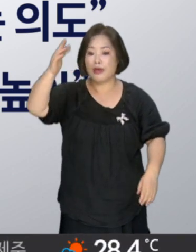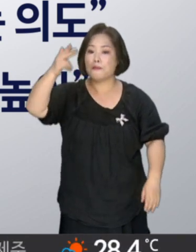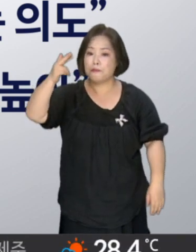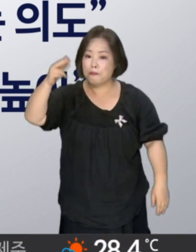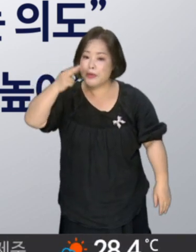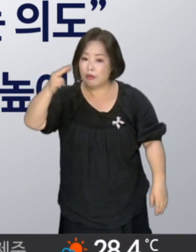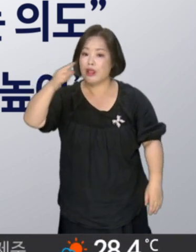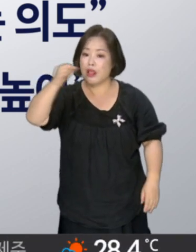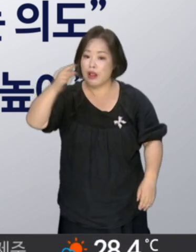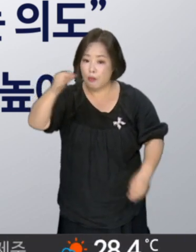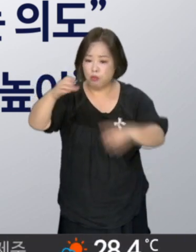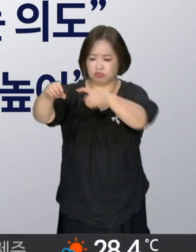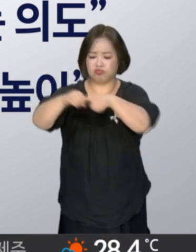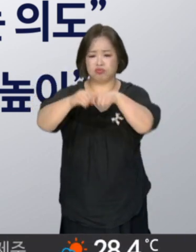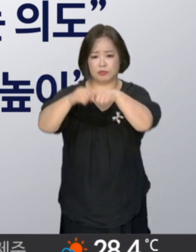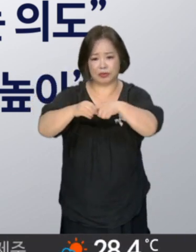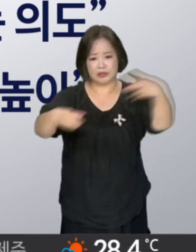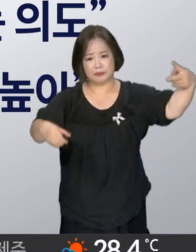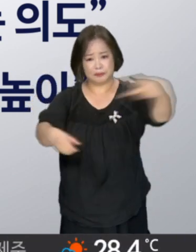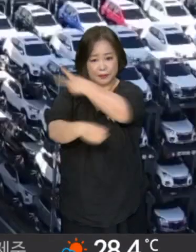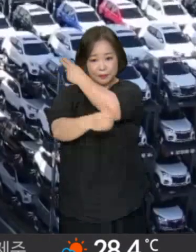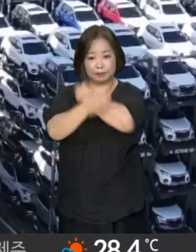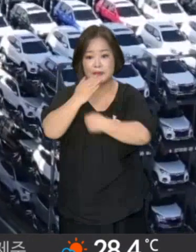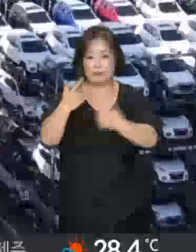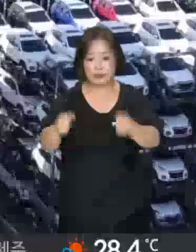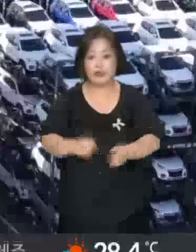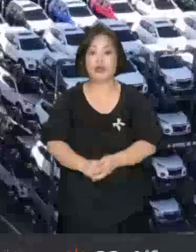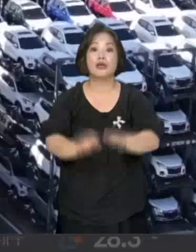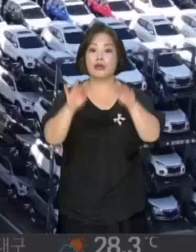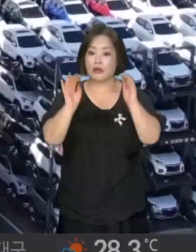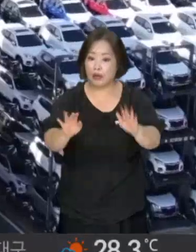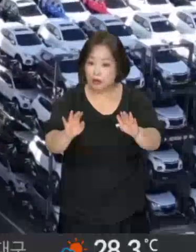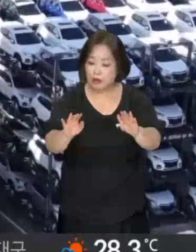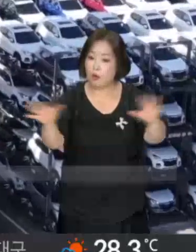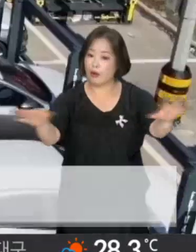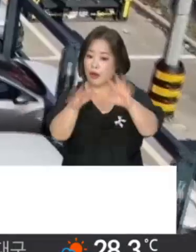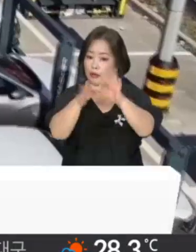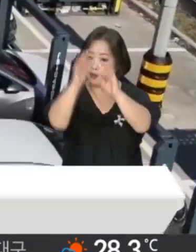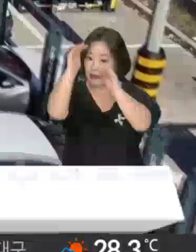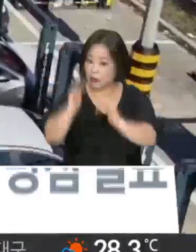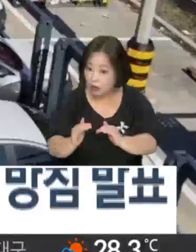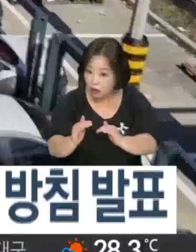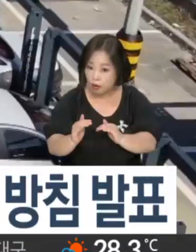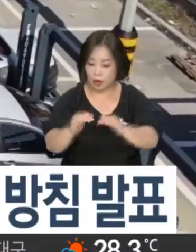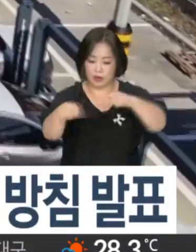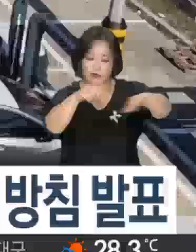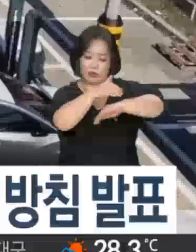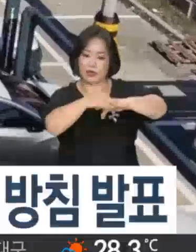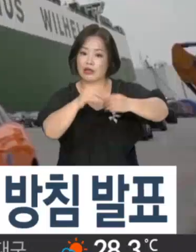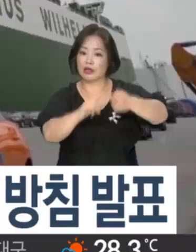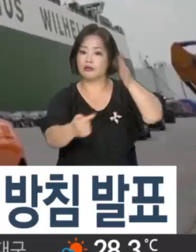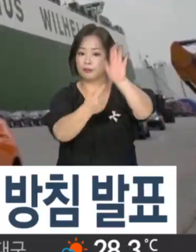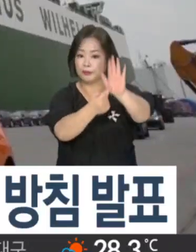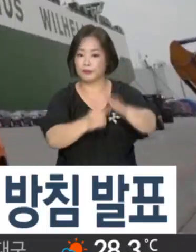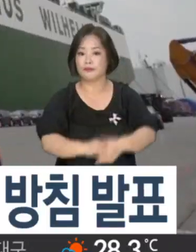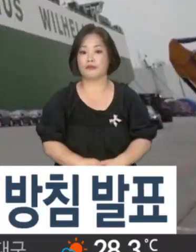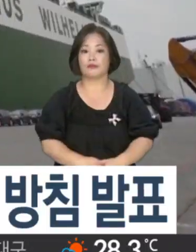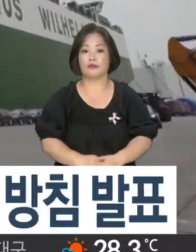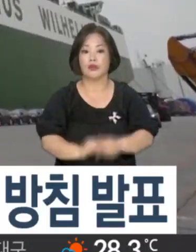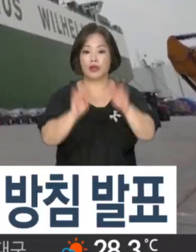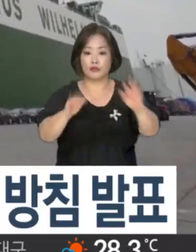배제될 가능성이 높다고 전했습니다 실제 이와 관련된듯한 정부정책도 최근 나왔습니다